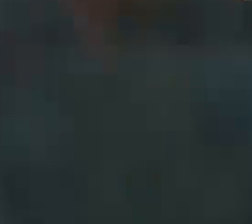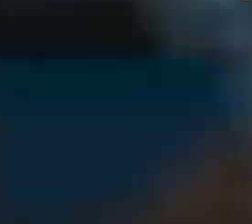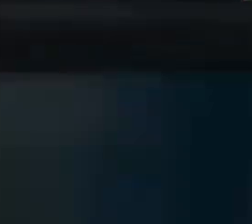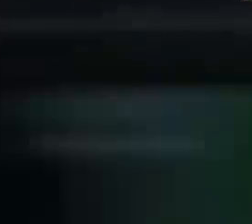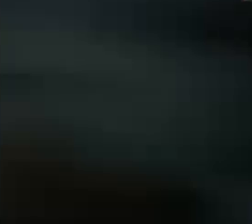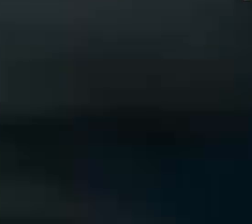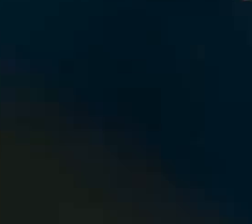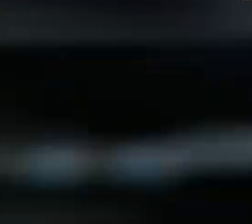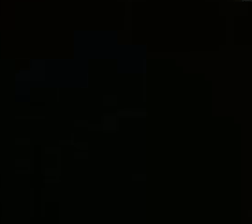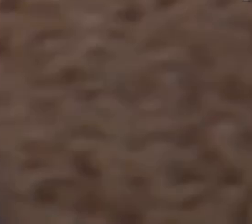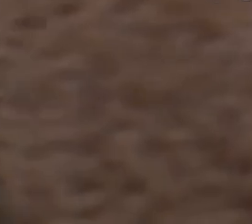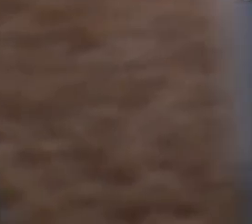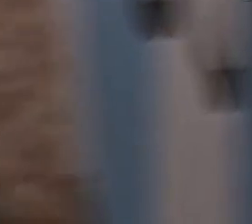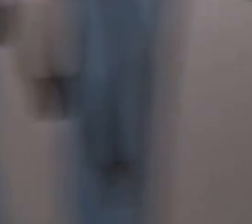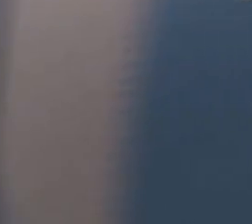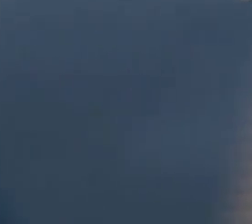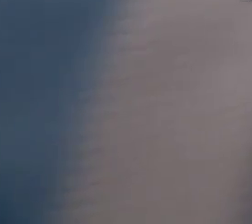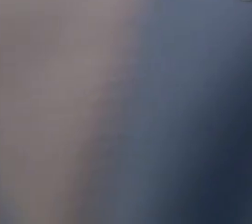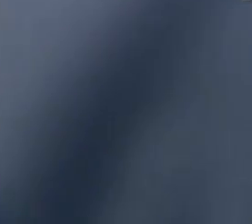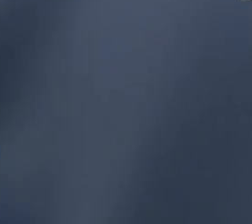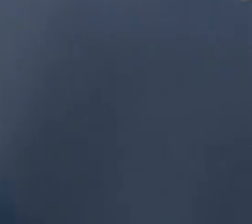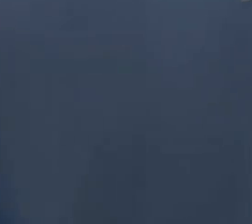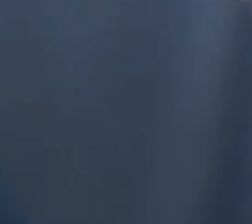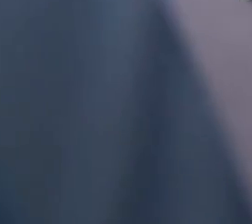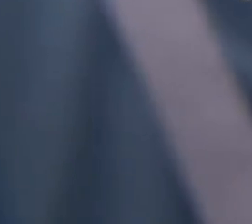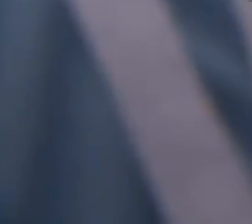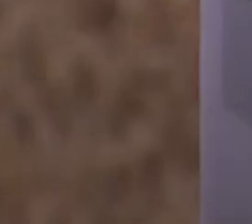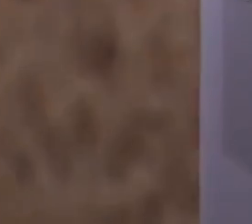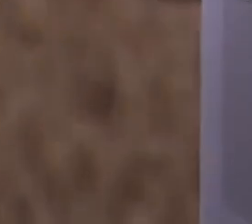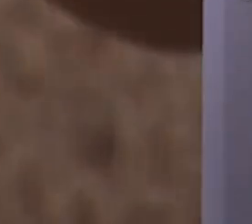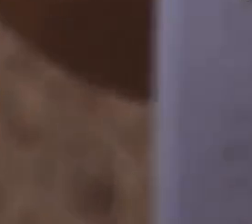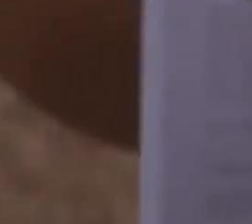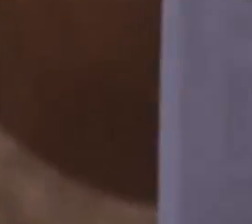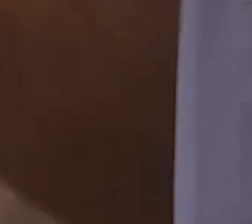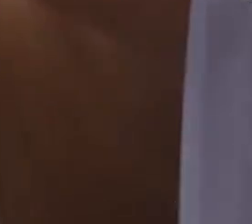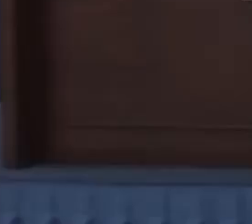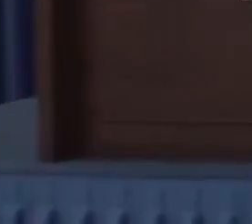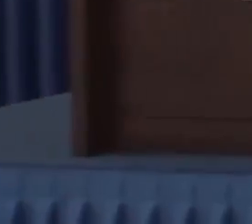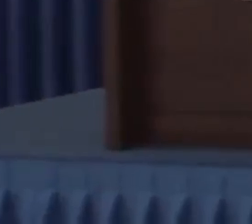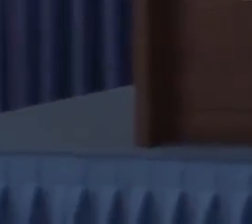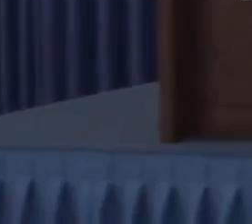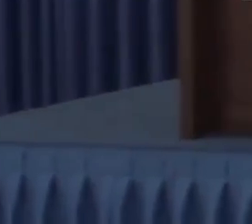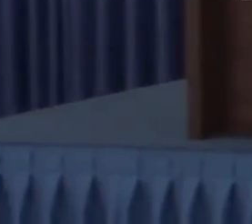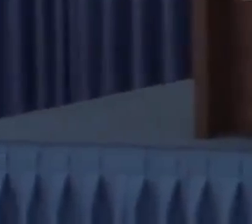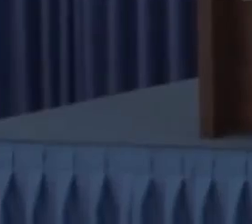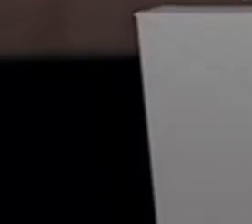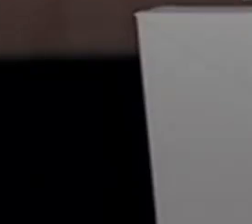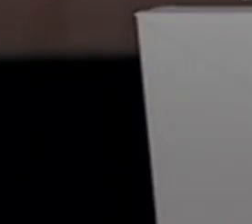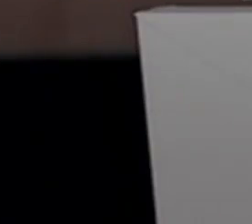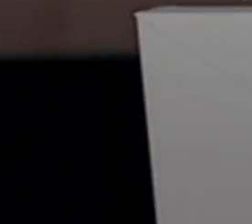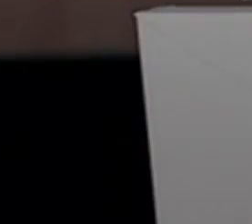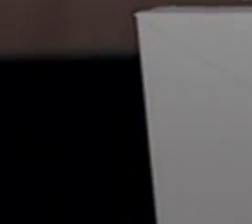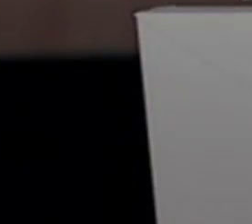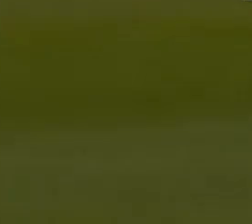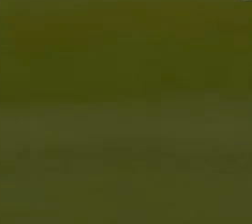לארגנטינה, פרסום ראשון, נעצרה המכירה הסגורה לעובדי משרד התרבות והספורט. ברשות הפלסטינית